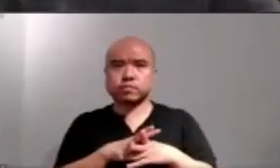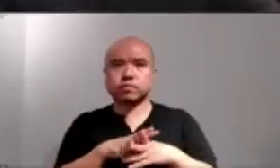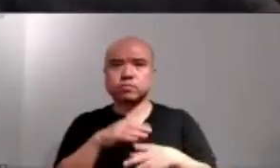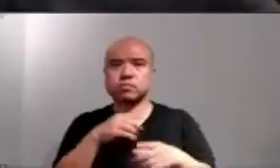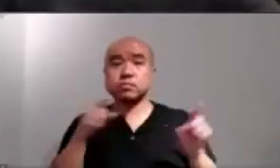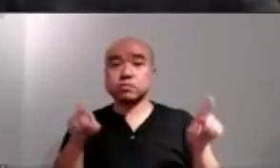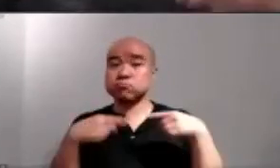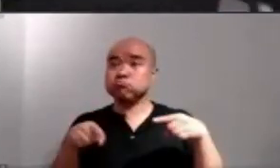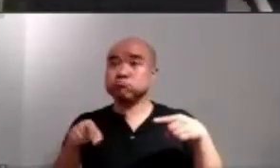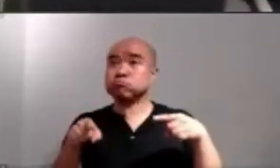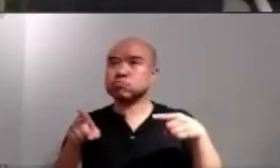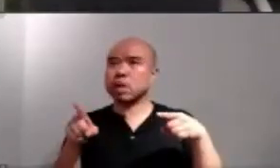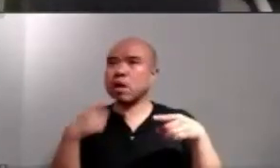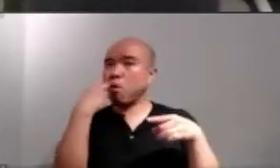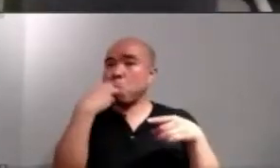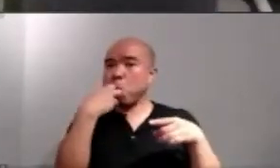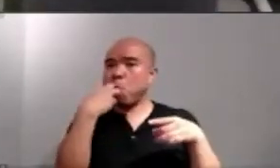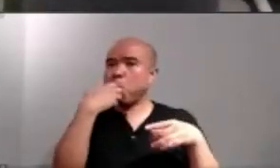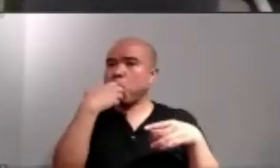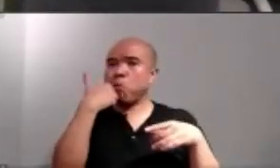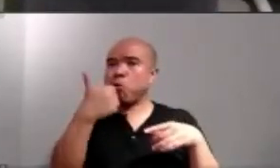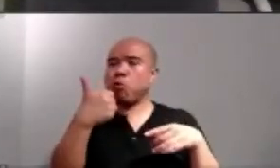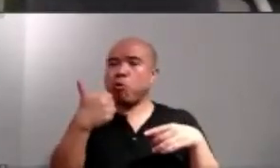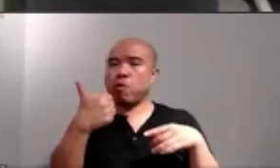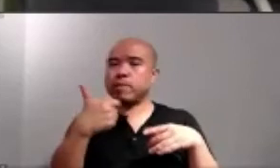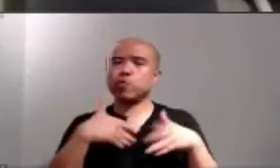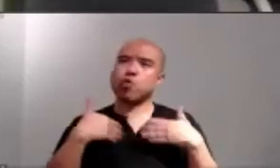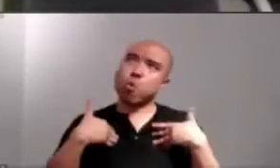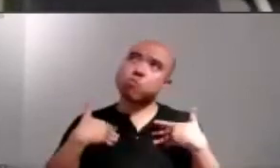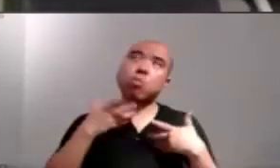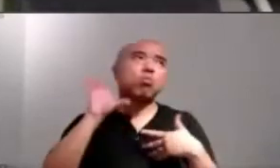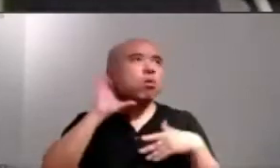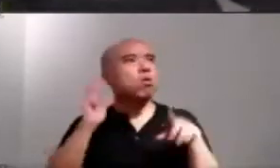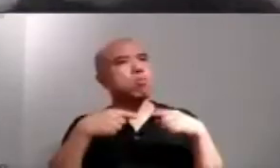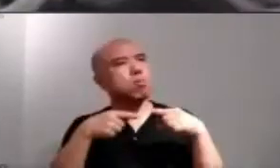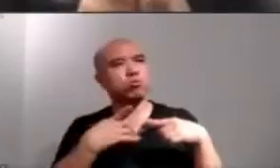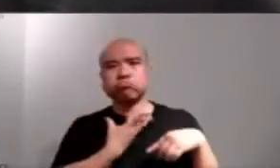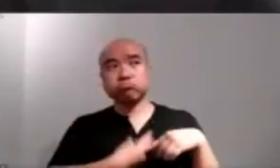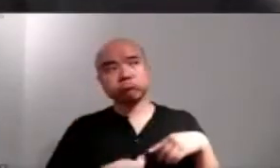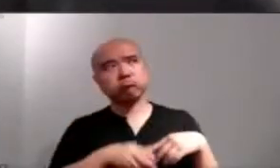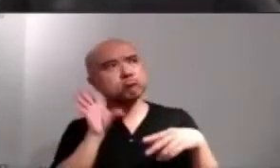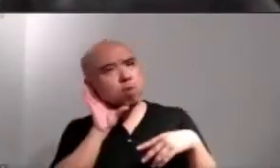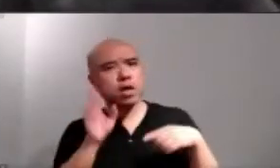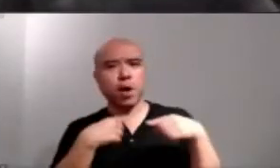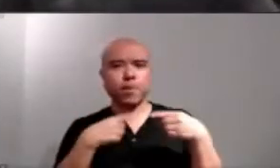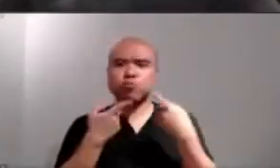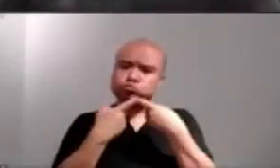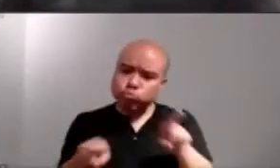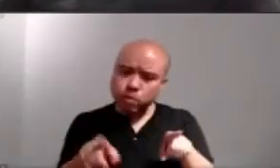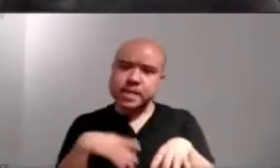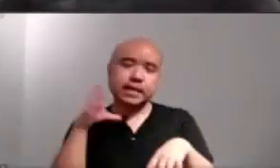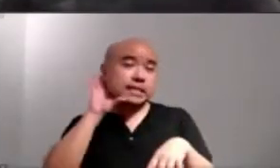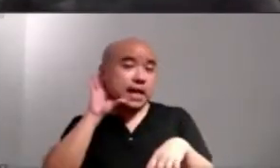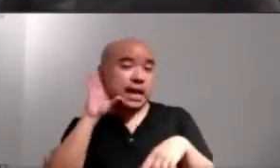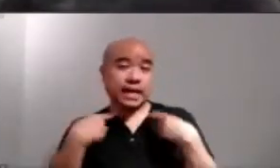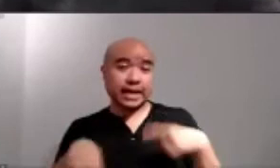量和一個 language 嚟嘅，咁你開心的時候又係聽音樂啦，唔開心的時候又係聽音樂啦，失戀的時候又係聽音樂啦，喺度畫緊個粒